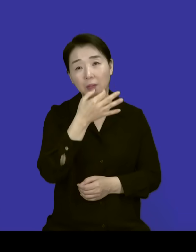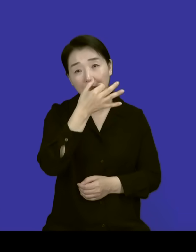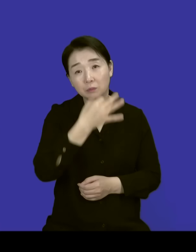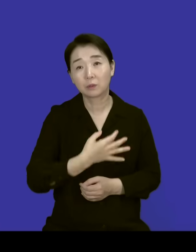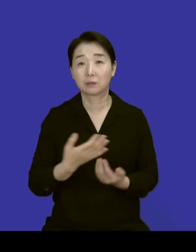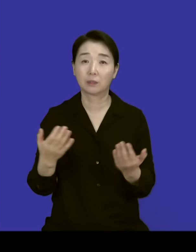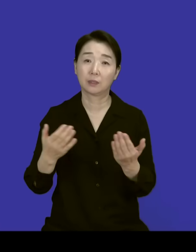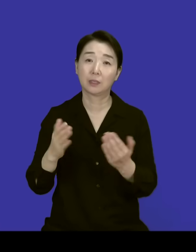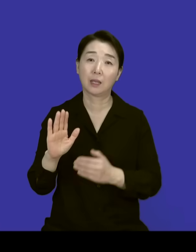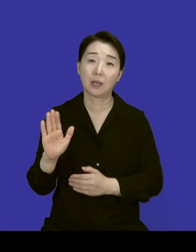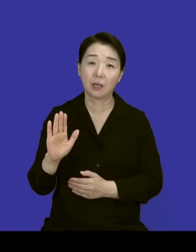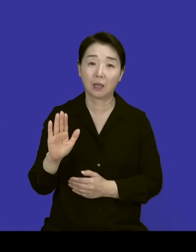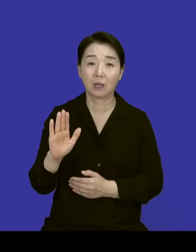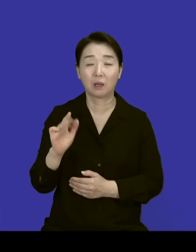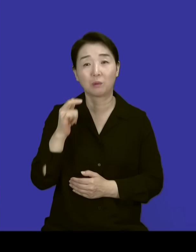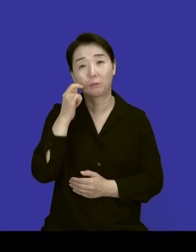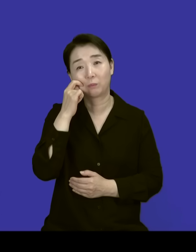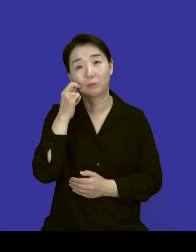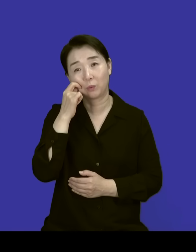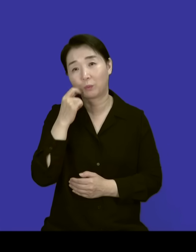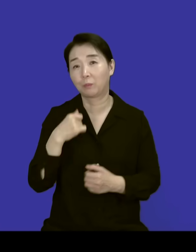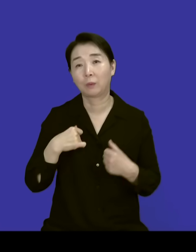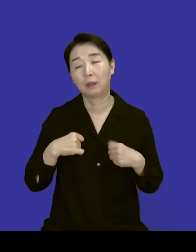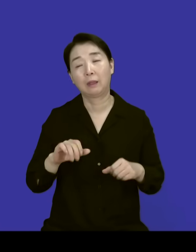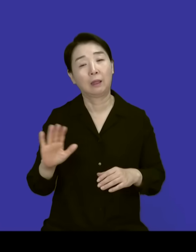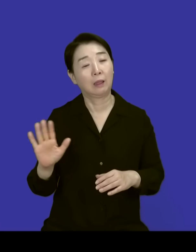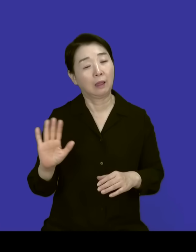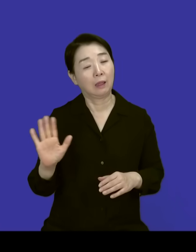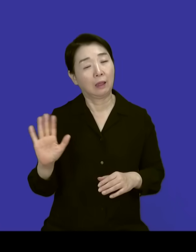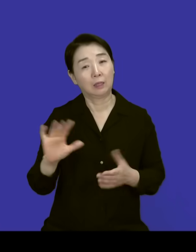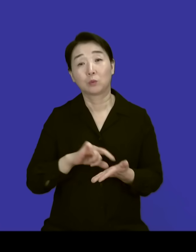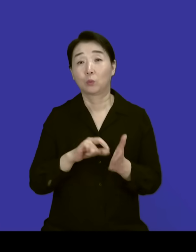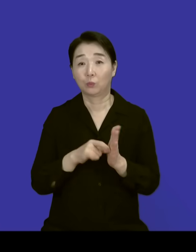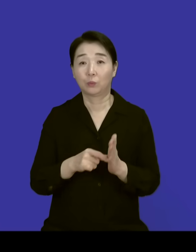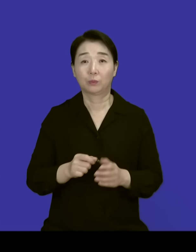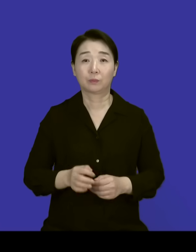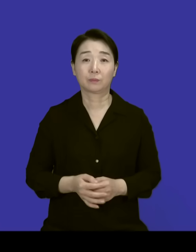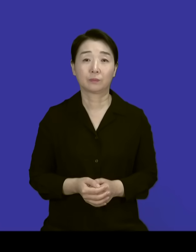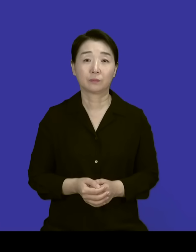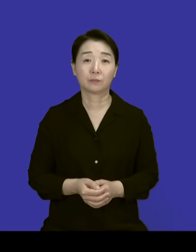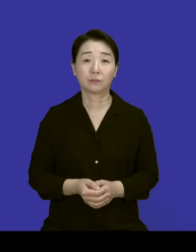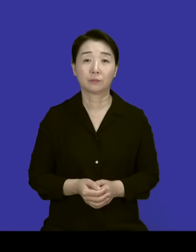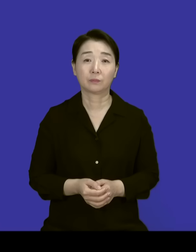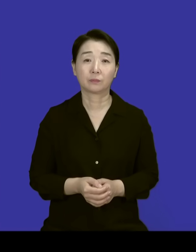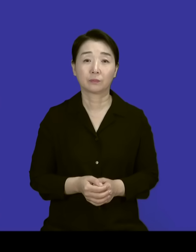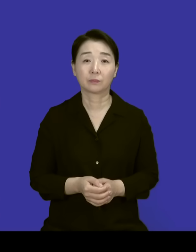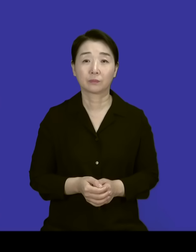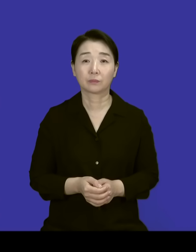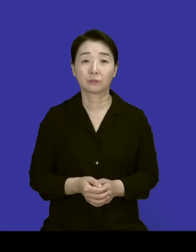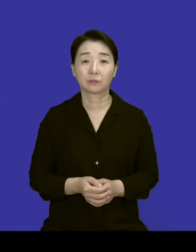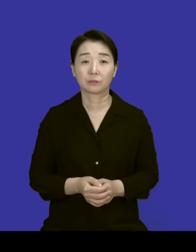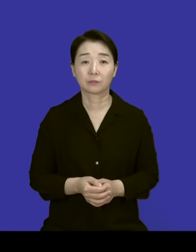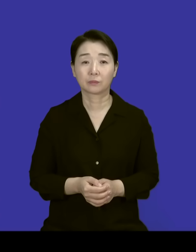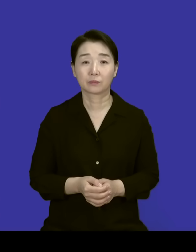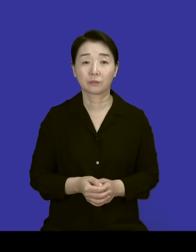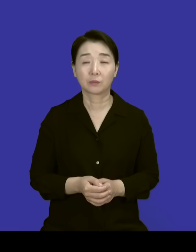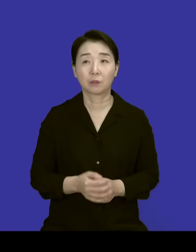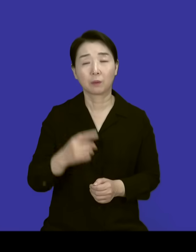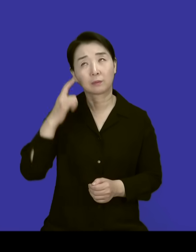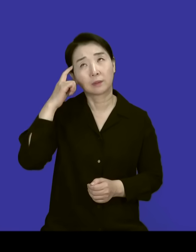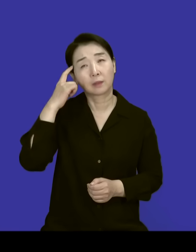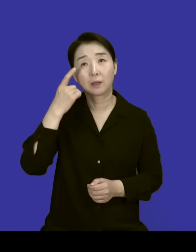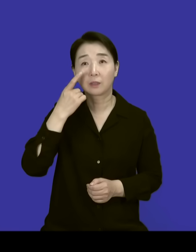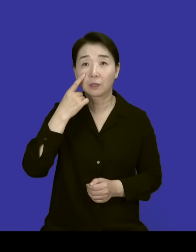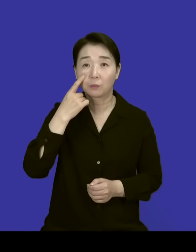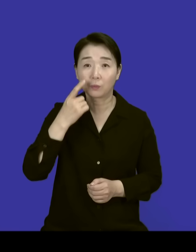일이고 뭐고 아무것도 못하겠고. 뭐. 근데 왜 그러냐 가만히 이제 생각하니까